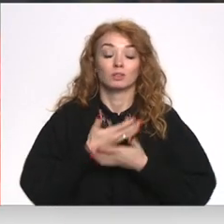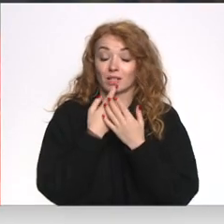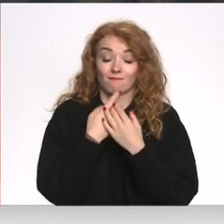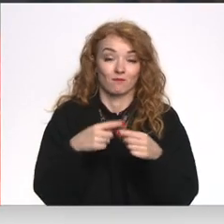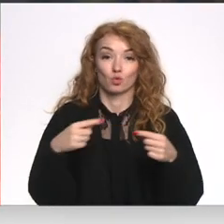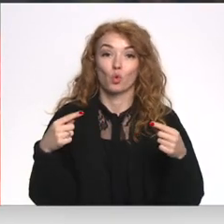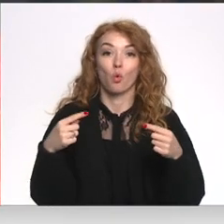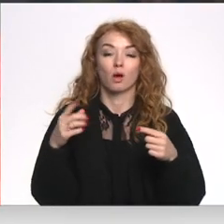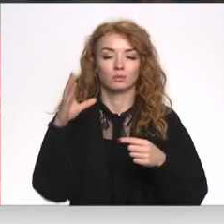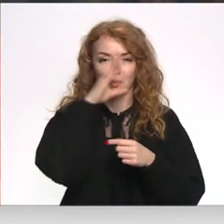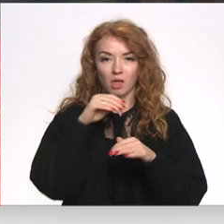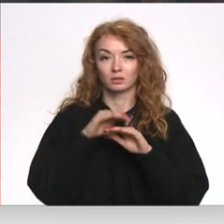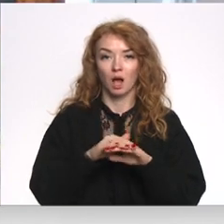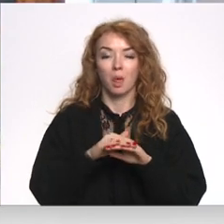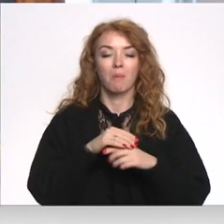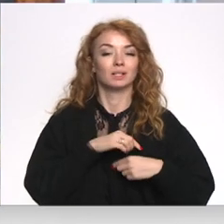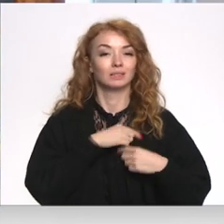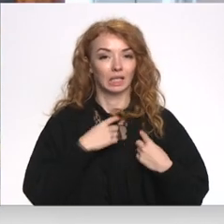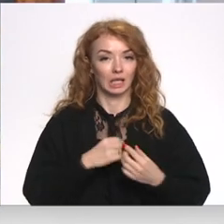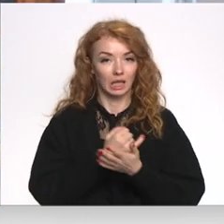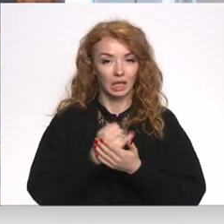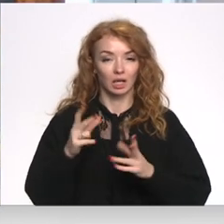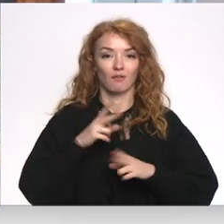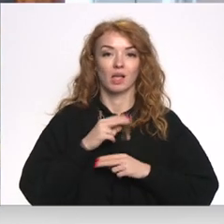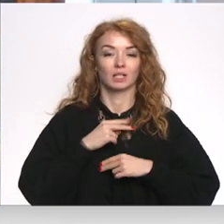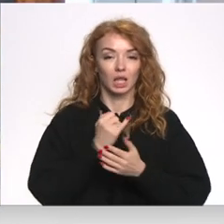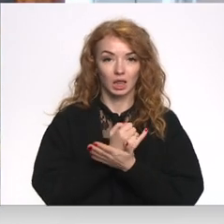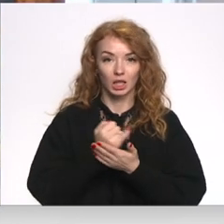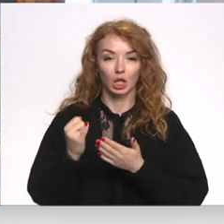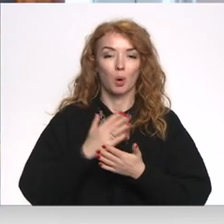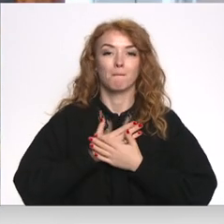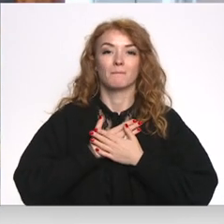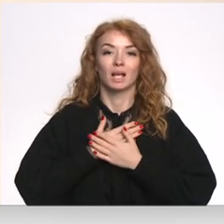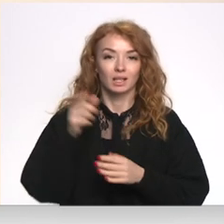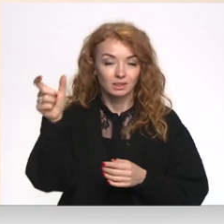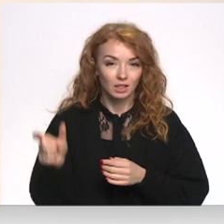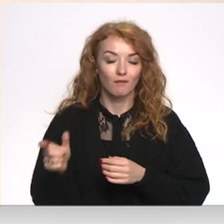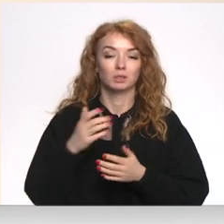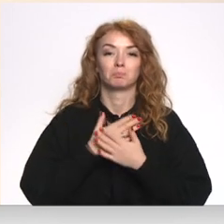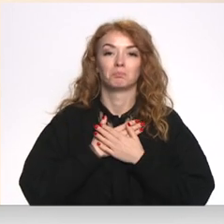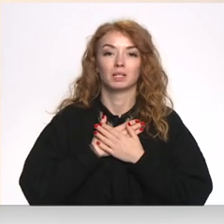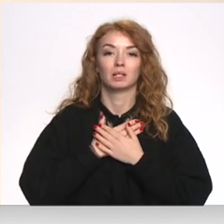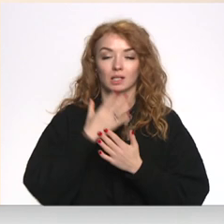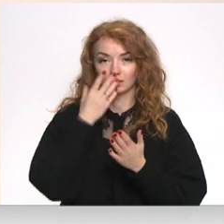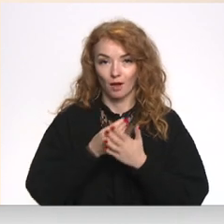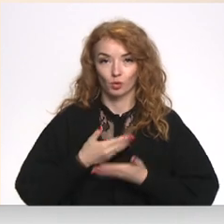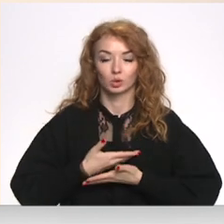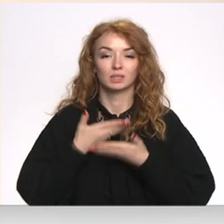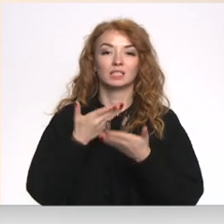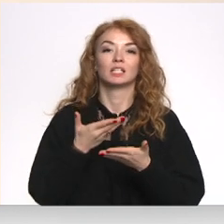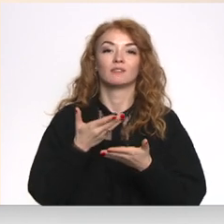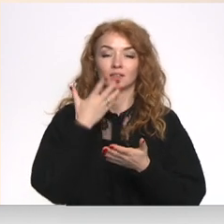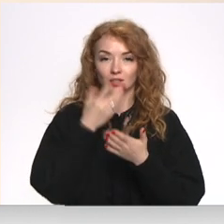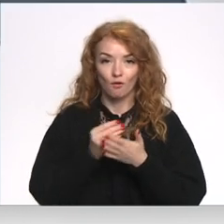ko spēja saglabāt sirdi tīru, dvēseli tīru, viņš mīl cilvēkus, viņš mīl savu dzīvi, viņš mīl